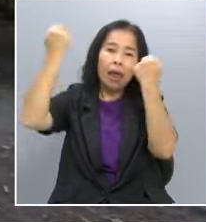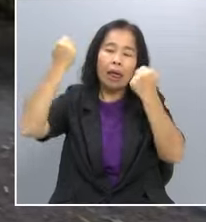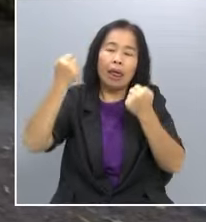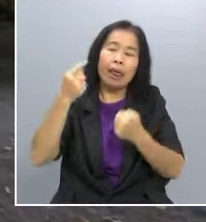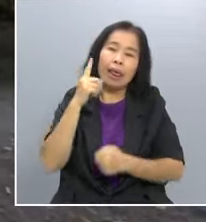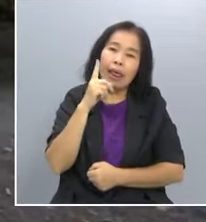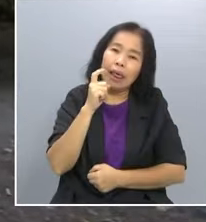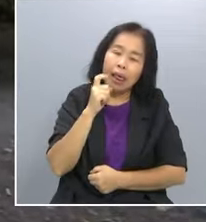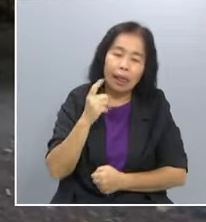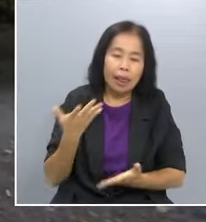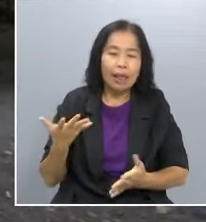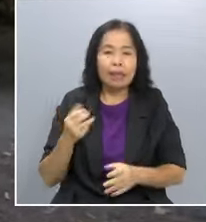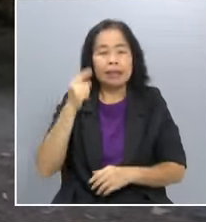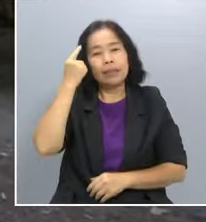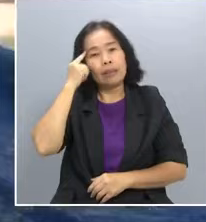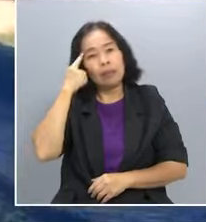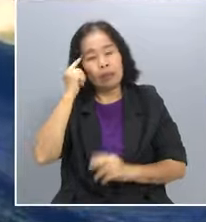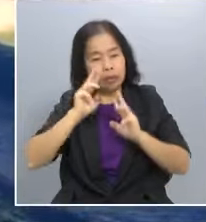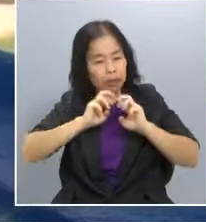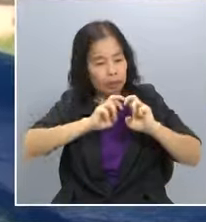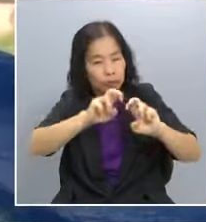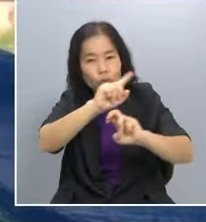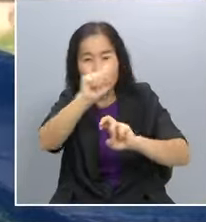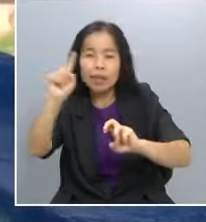นะคะว่าพอไล่ไปแล้วจะเจอกล้องในจุด